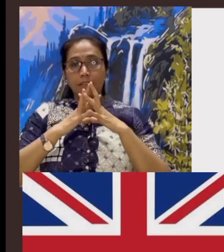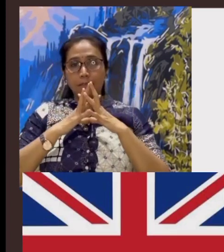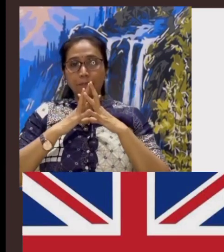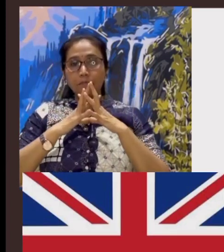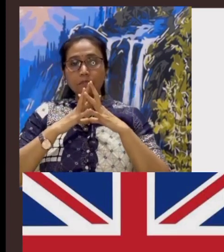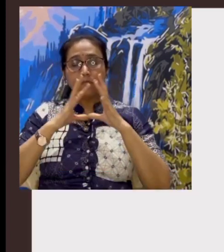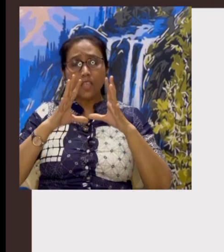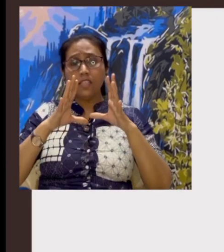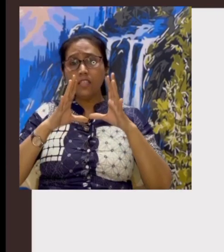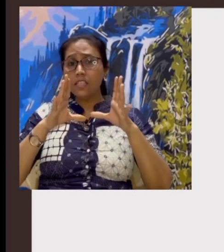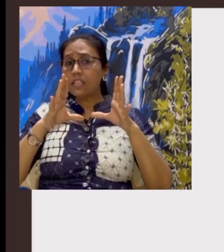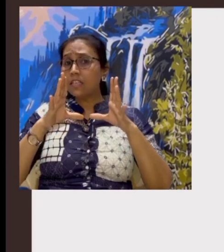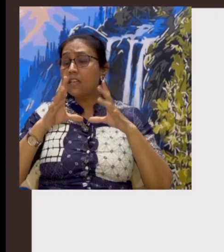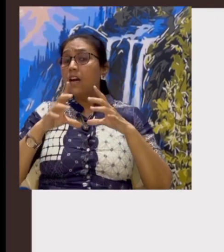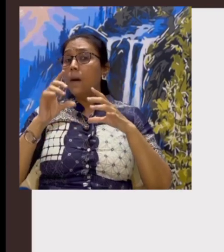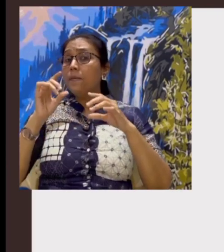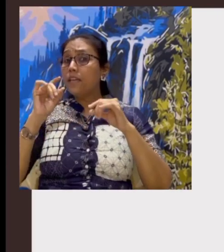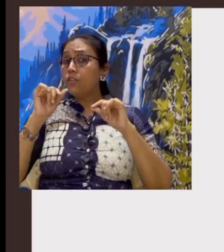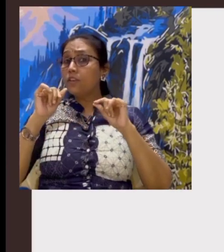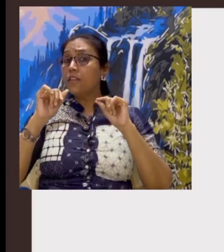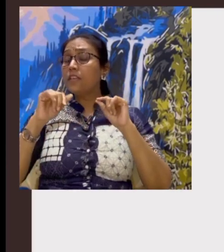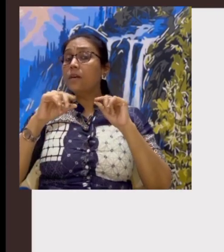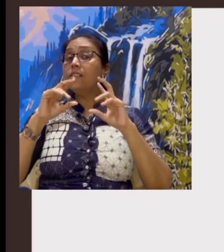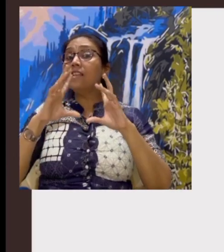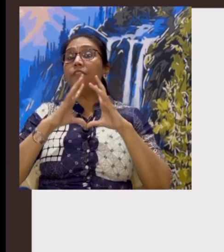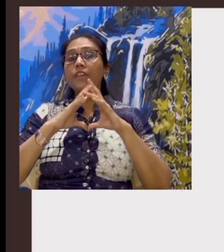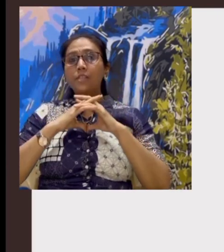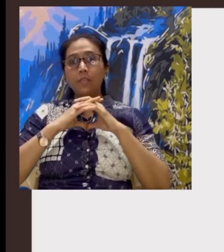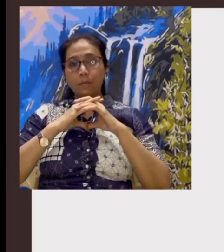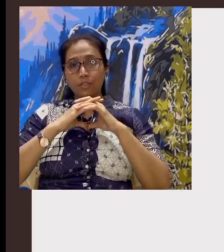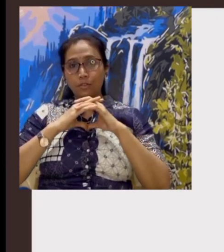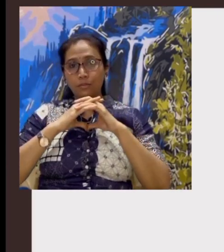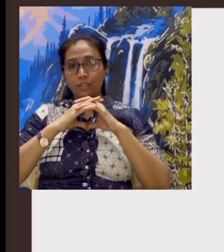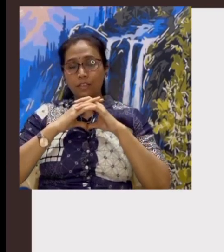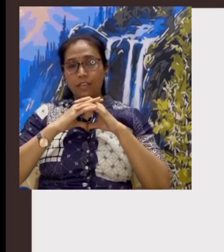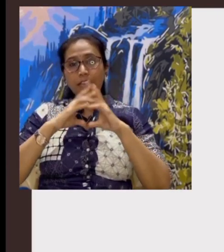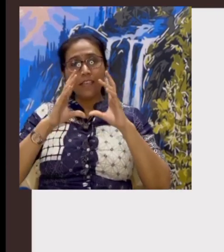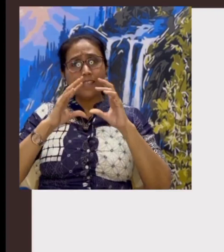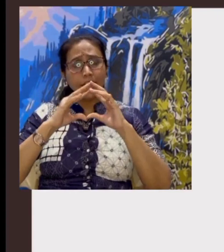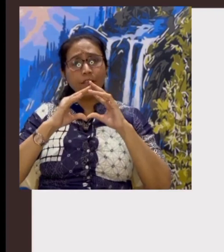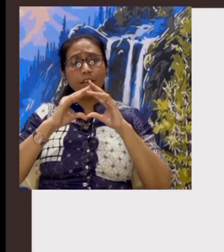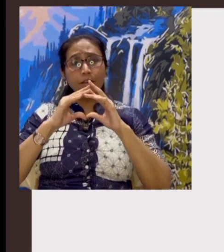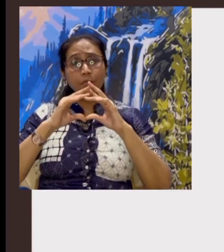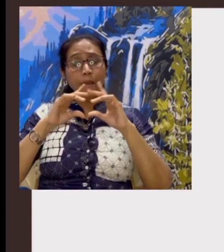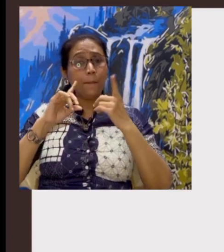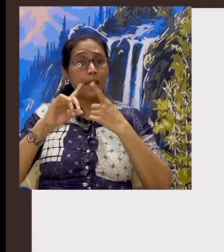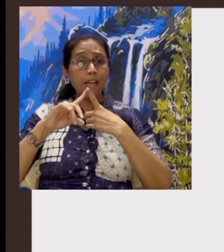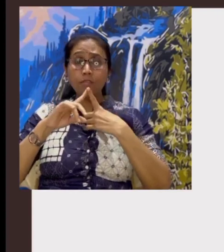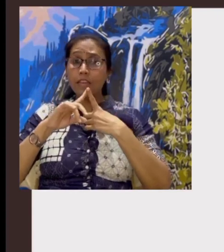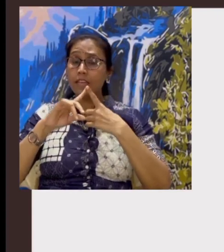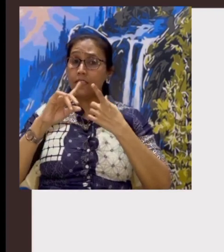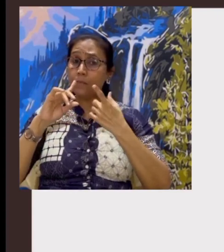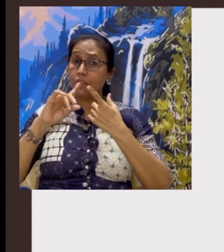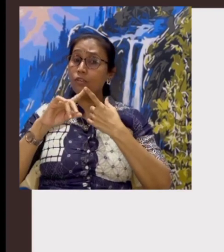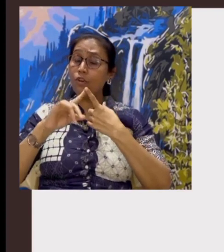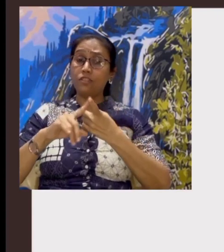हैं. इज दिस क्लियर. अब ये डॉक्ट्रिन की हमें सिग्निफिकेंस भी समझनी होगी. ये सिग्निफिकेंट क्यों है. पहला तो है कि